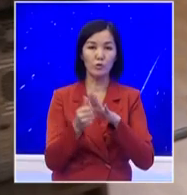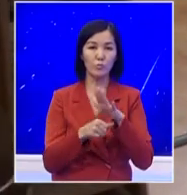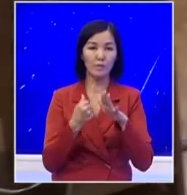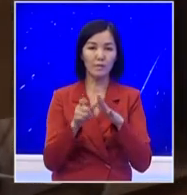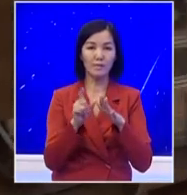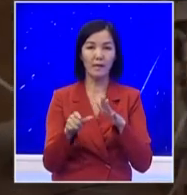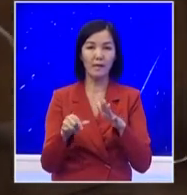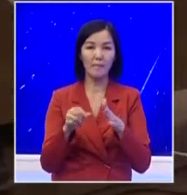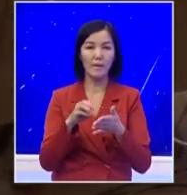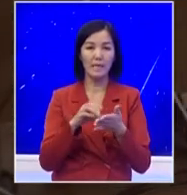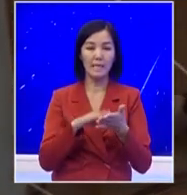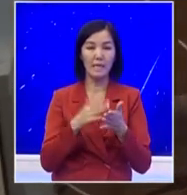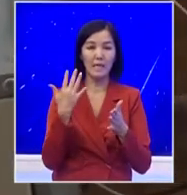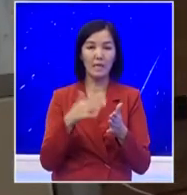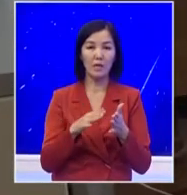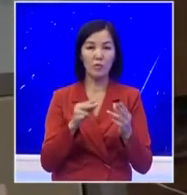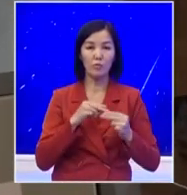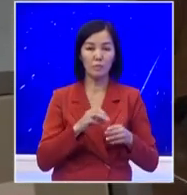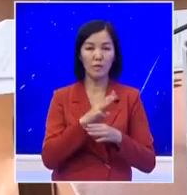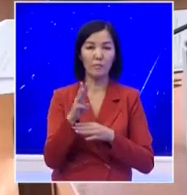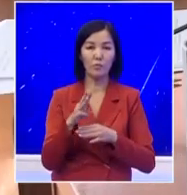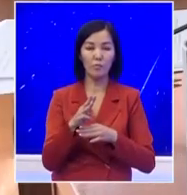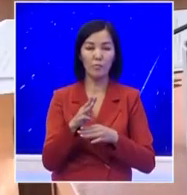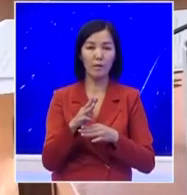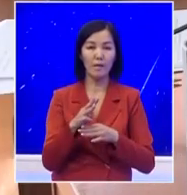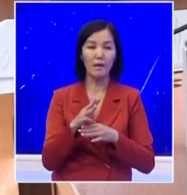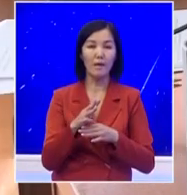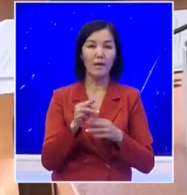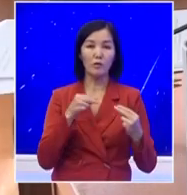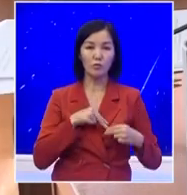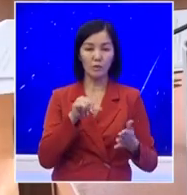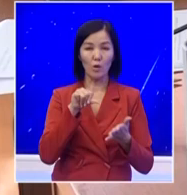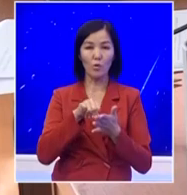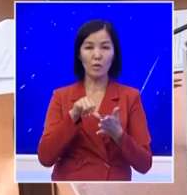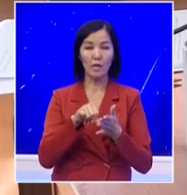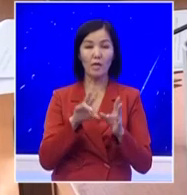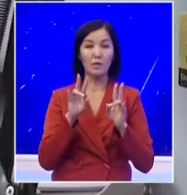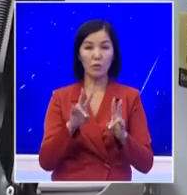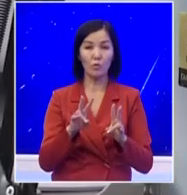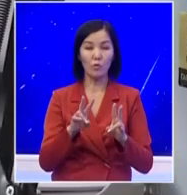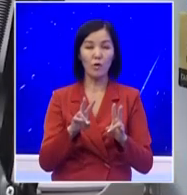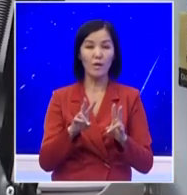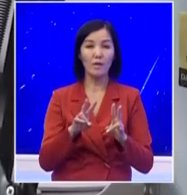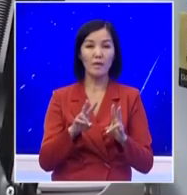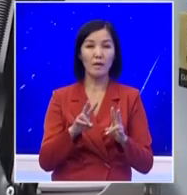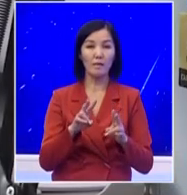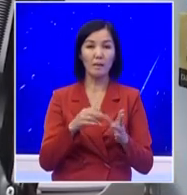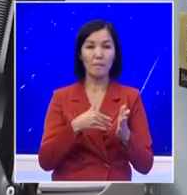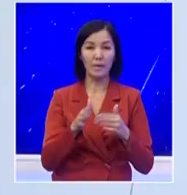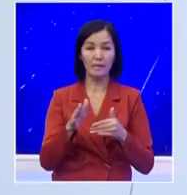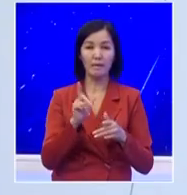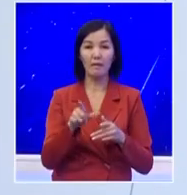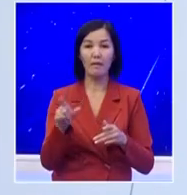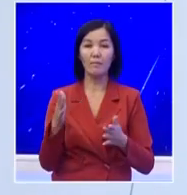тіркелген. Оның 50-ден астамы жұмыспен қамтудың жол картасы бойынша жұмысқа орналастырылған. Бірақ жұмысқа орналасудан бас тартып жатқандар да